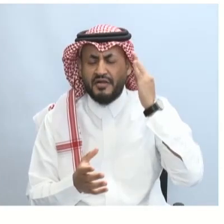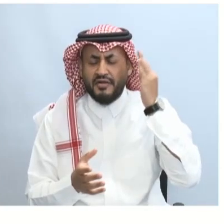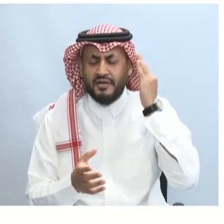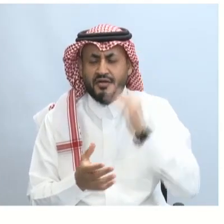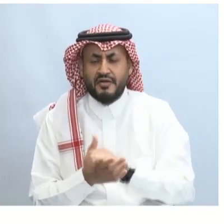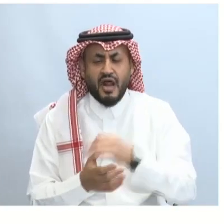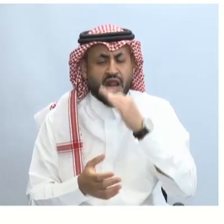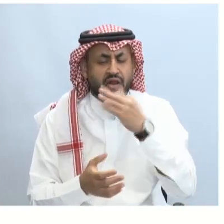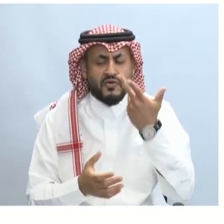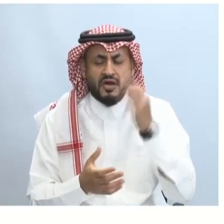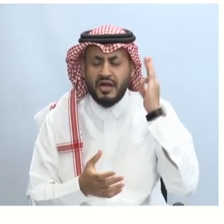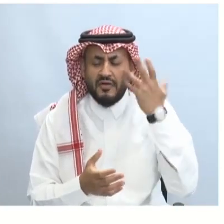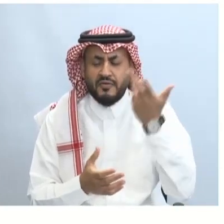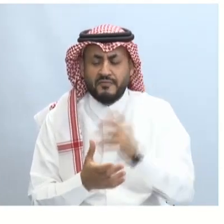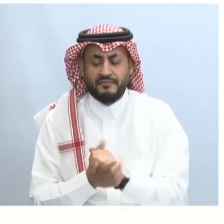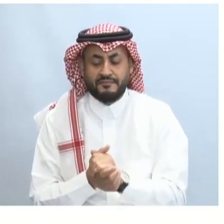الى من يتحدث